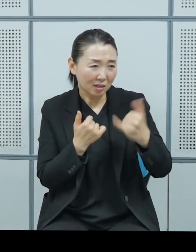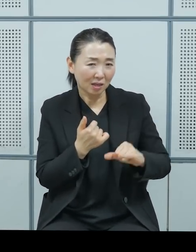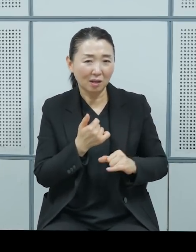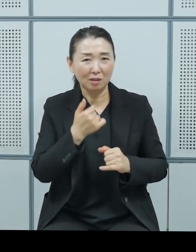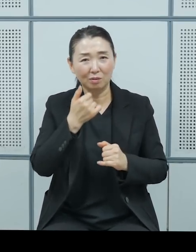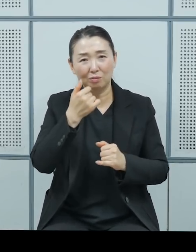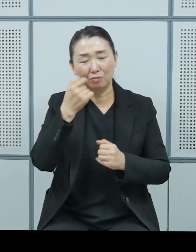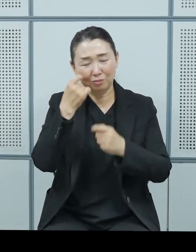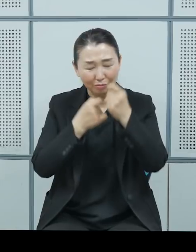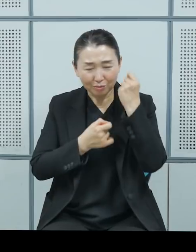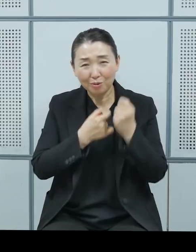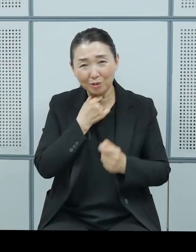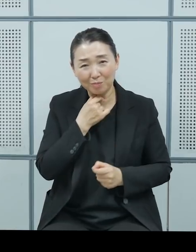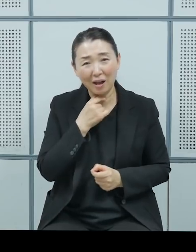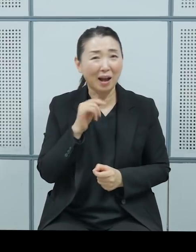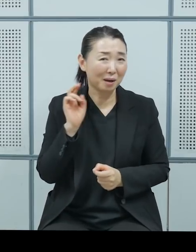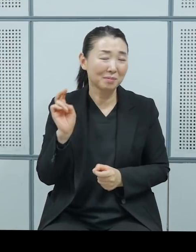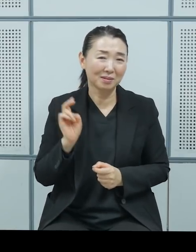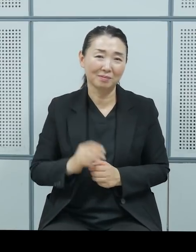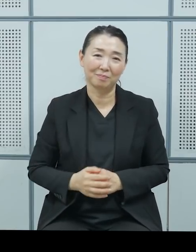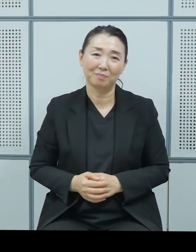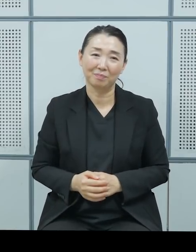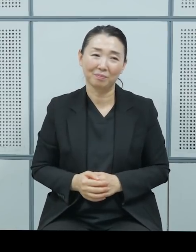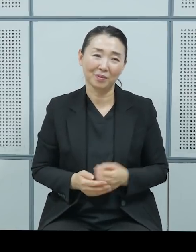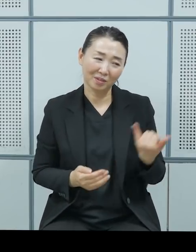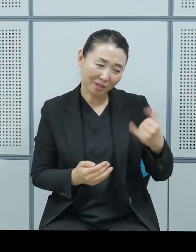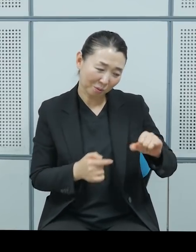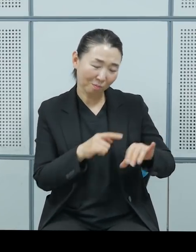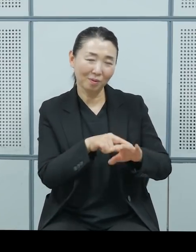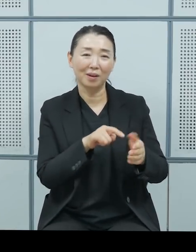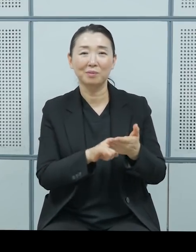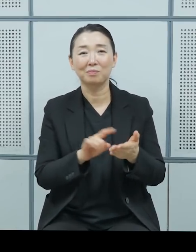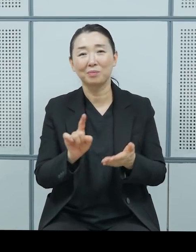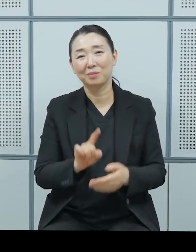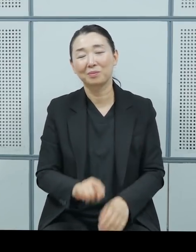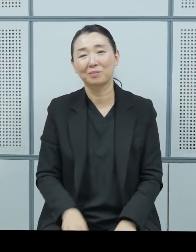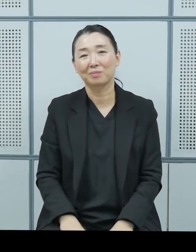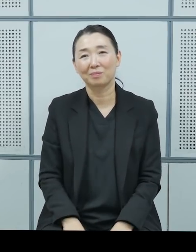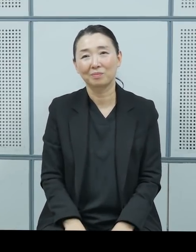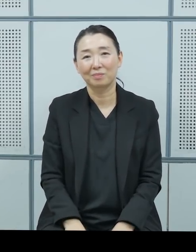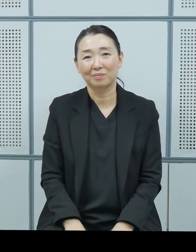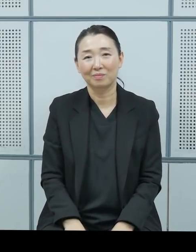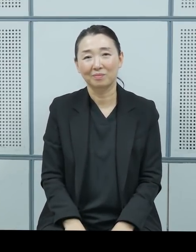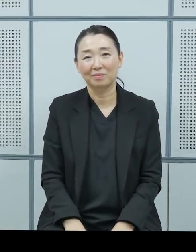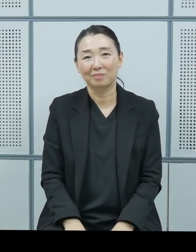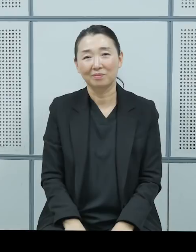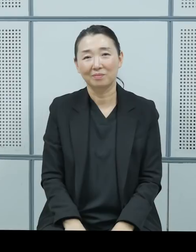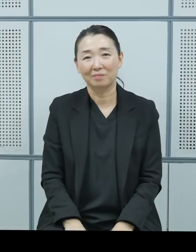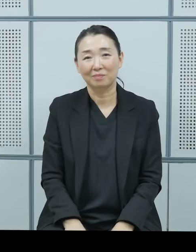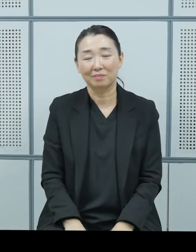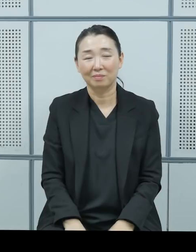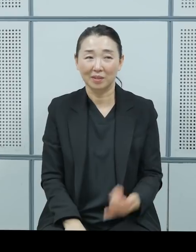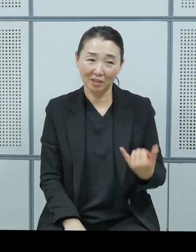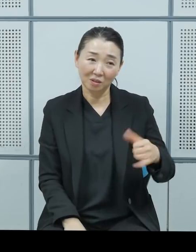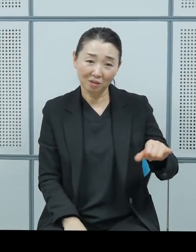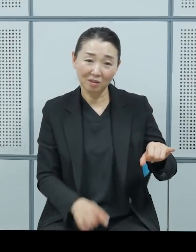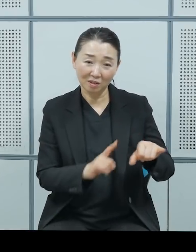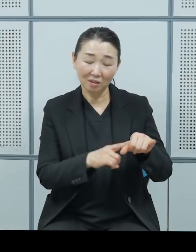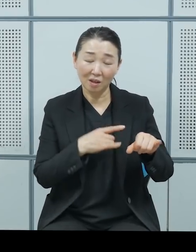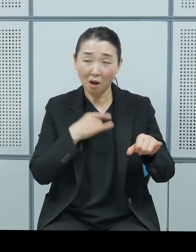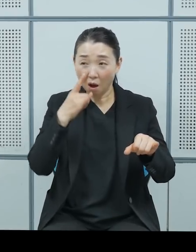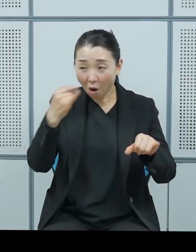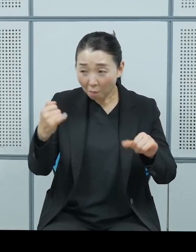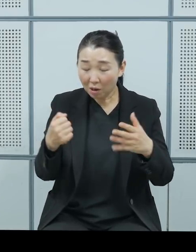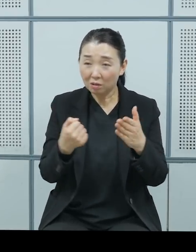떼쓰고 싶은 아이들의 모습이거든요. 네. 아이들은 어땠을까요? 그러니까 이게 참 신기하죠. 아이들이 제 앞에